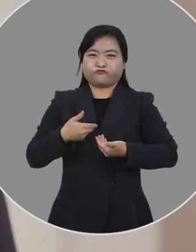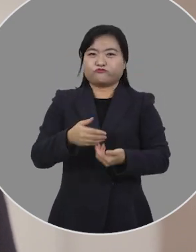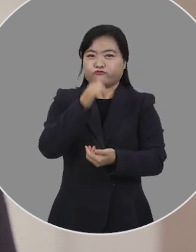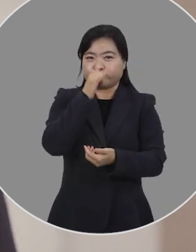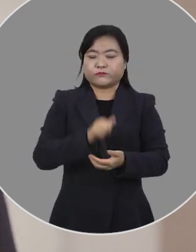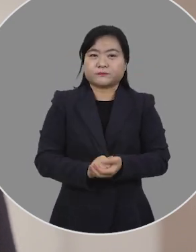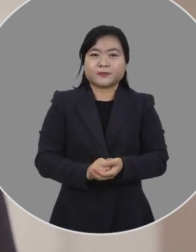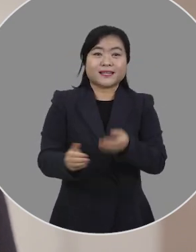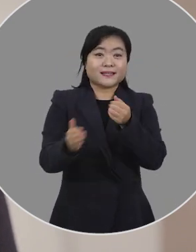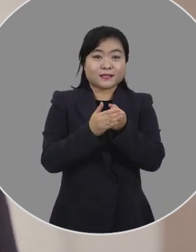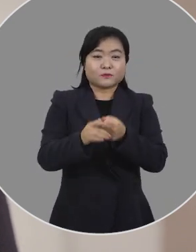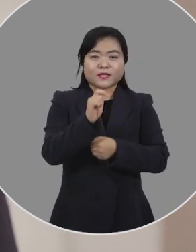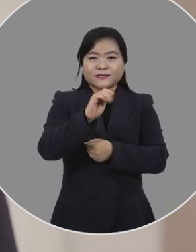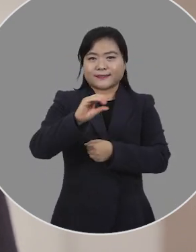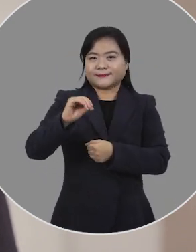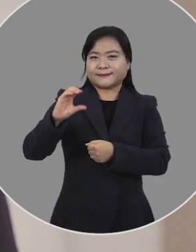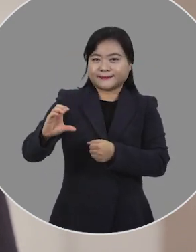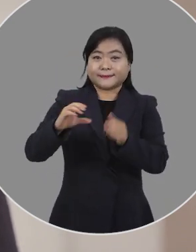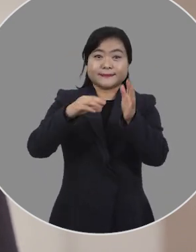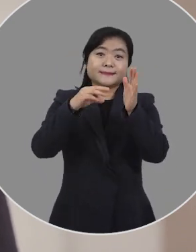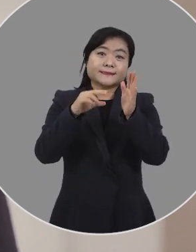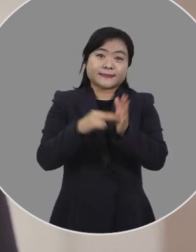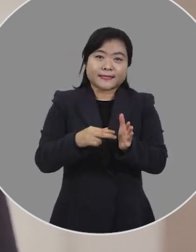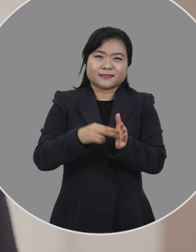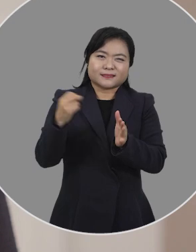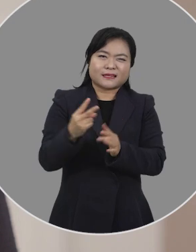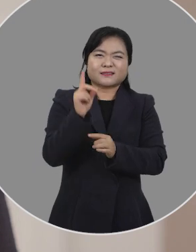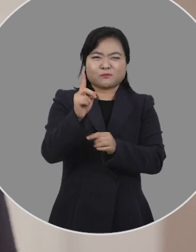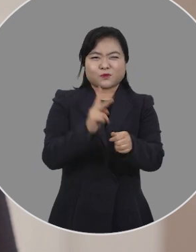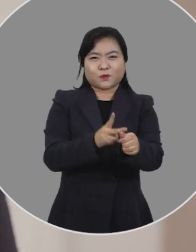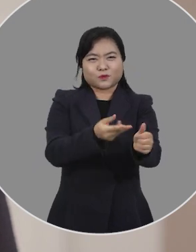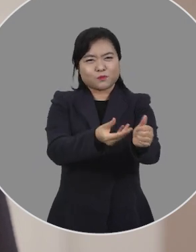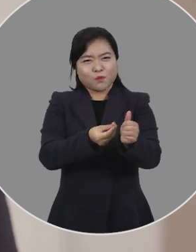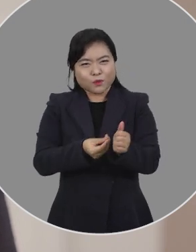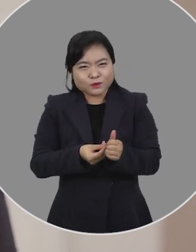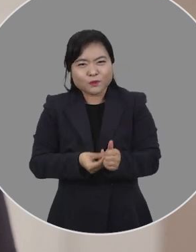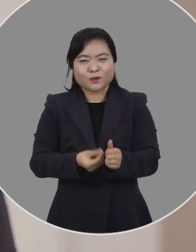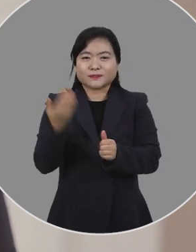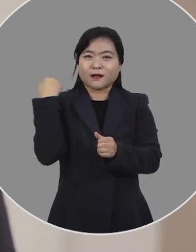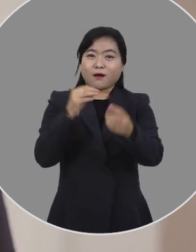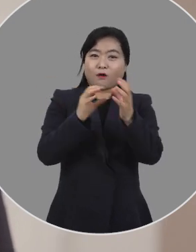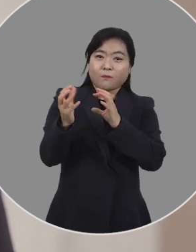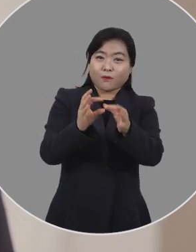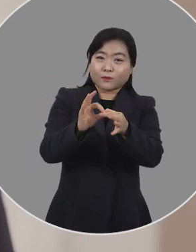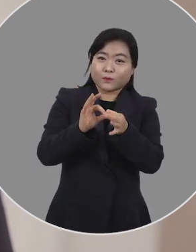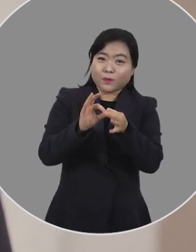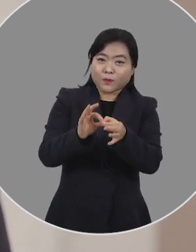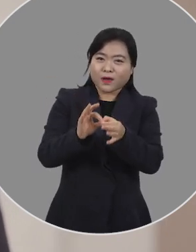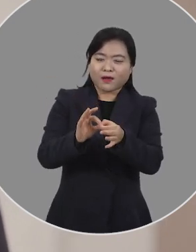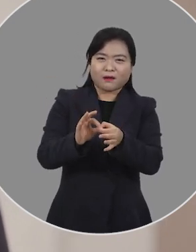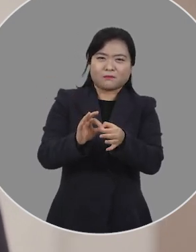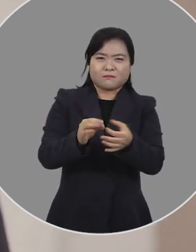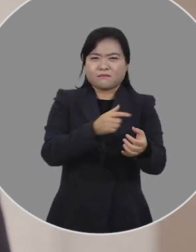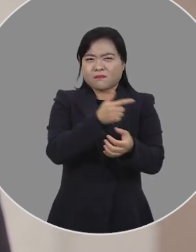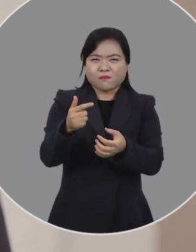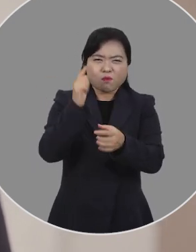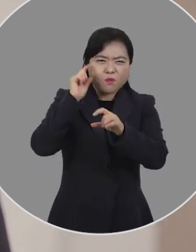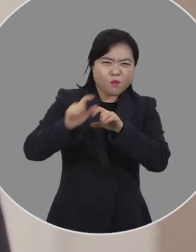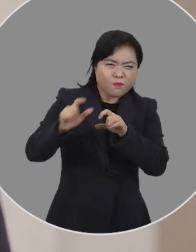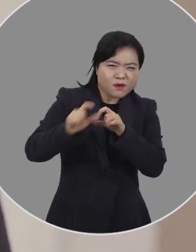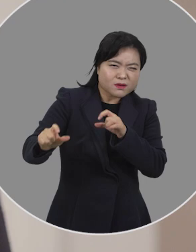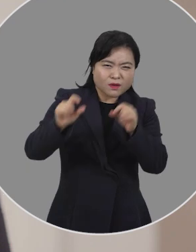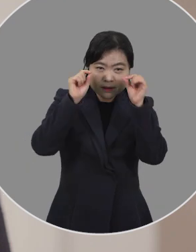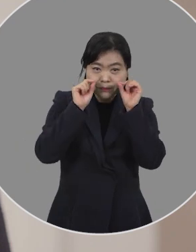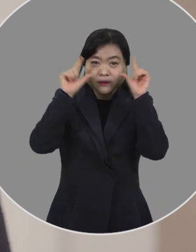보내주셨습니다. 이에 따라 TNC 재단은 다시 한번 교수님들을 모시고 지난 컨퍼런스를 통해서 깊어진 고민과